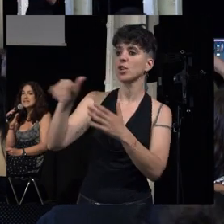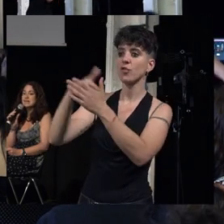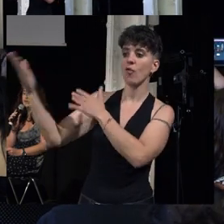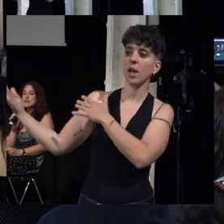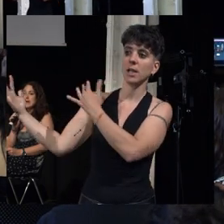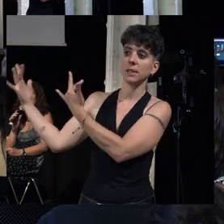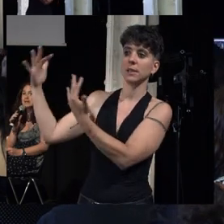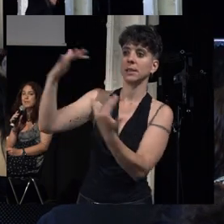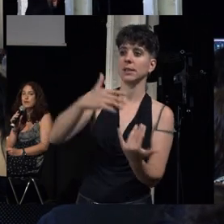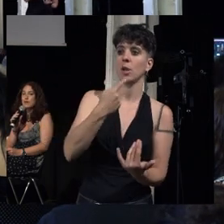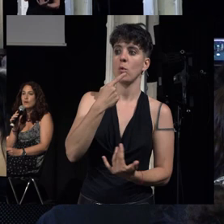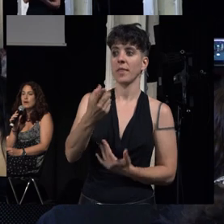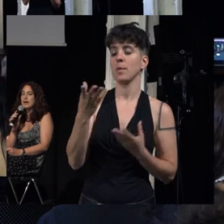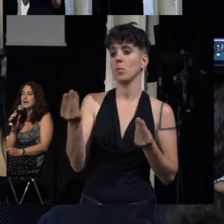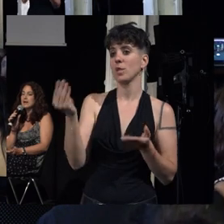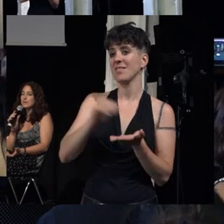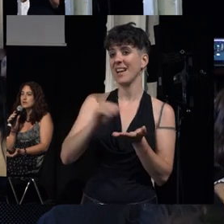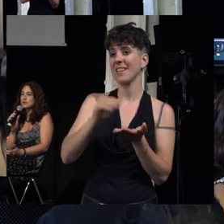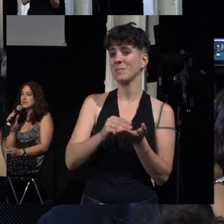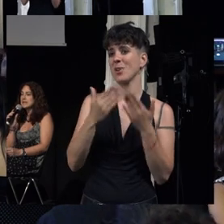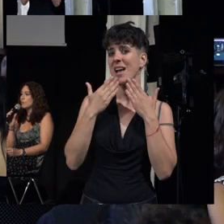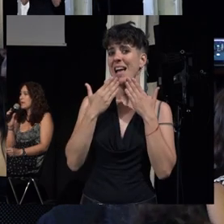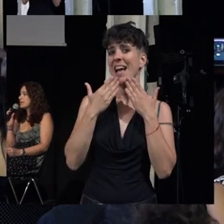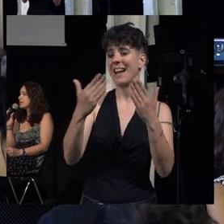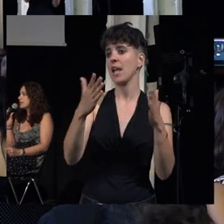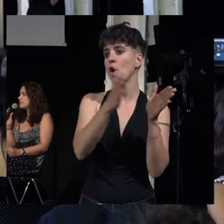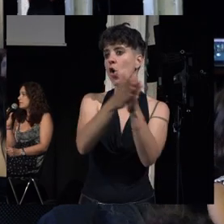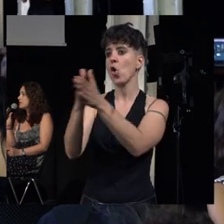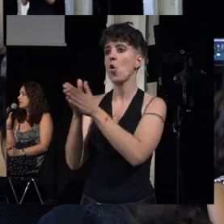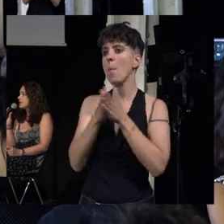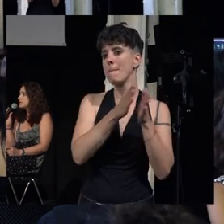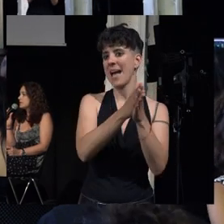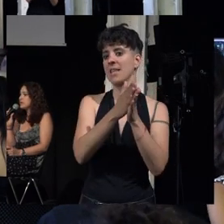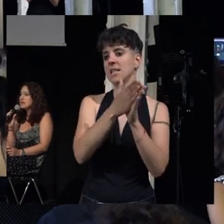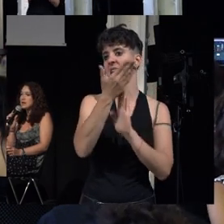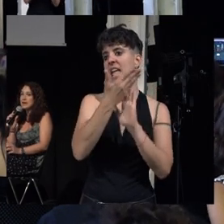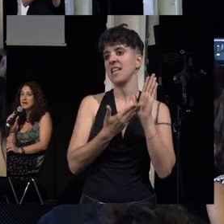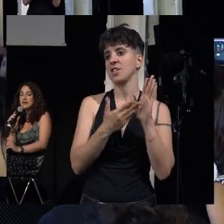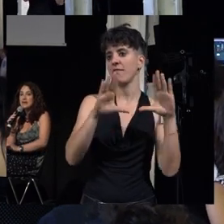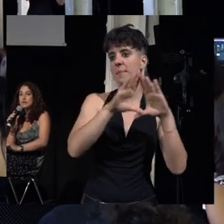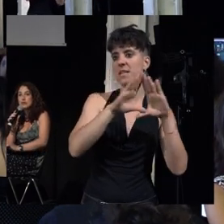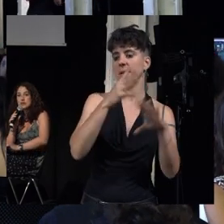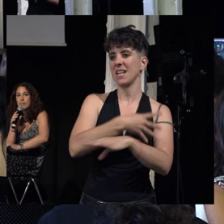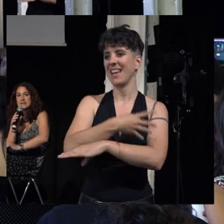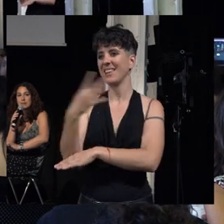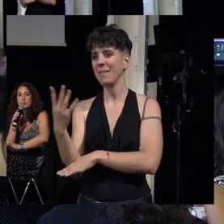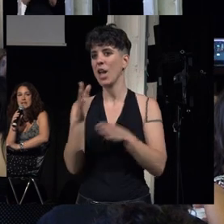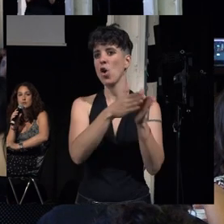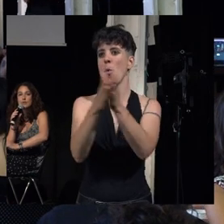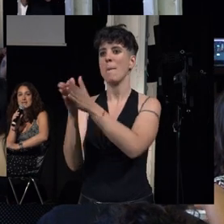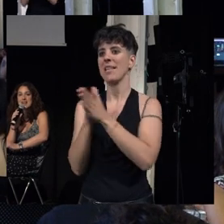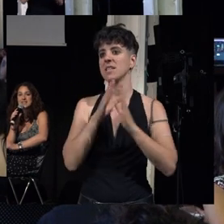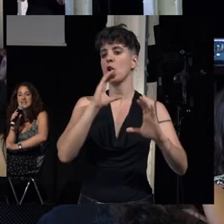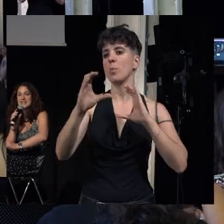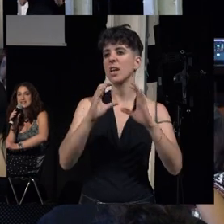Ja sé que s'ha dit moltes vegades, però agrair l'esforç de totes les companyes de l'Eix de Feminismes i LGTBI, a totes les companyes de